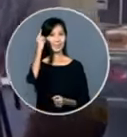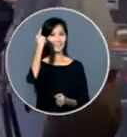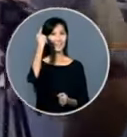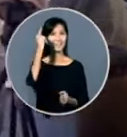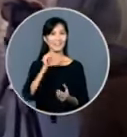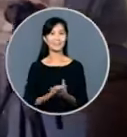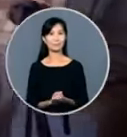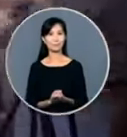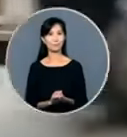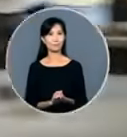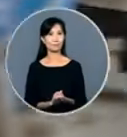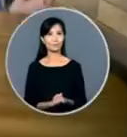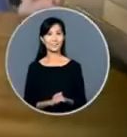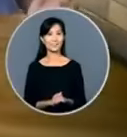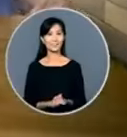大日子。